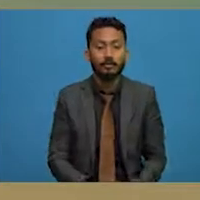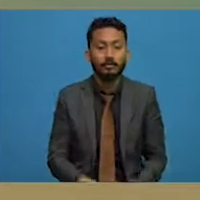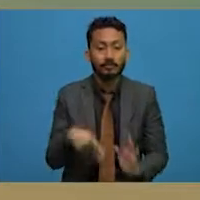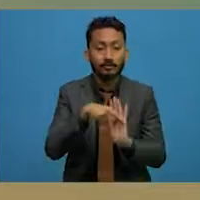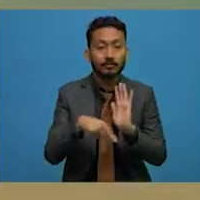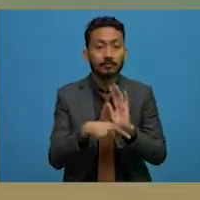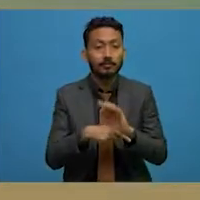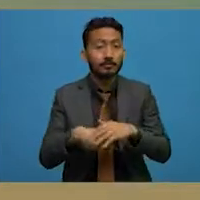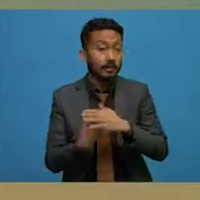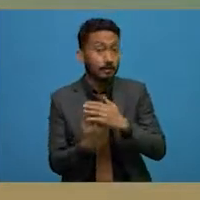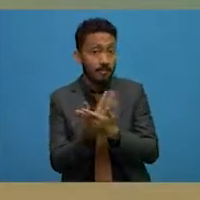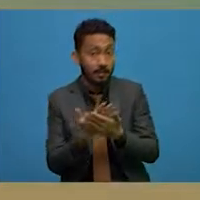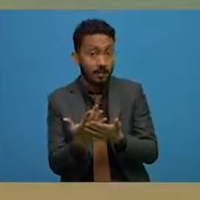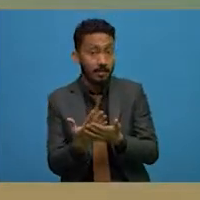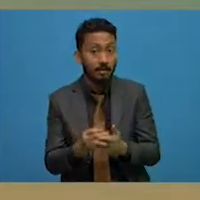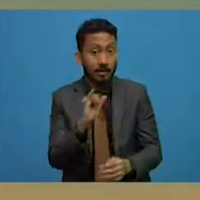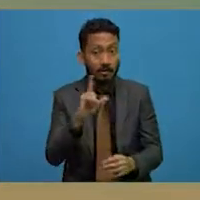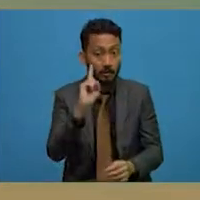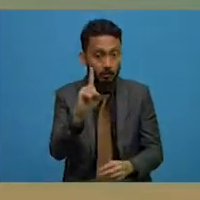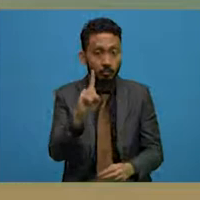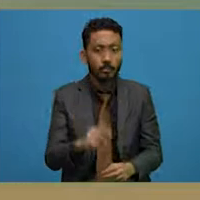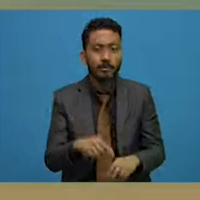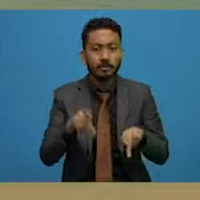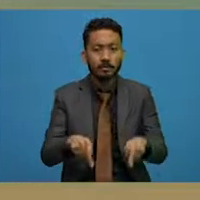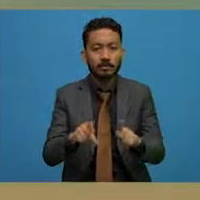Prinsip asas multimedia merupakan suatu